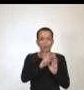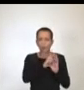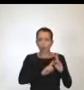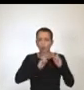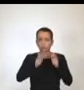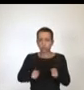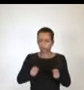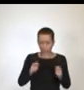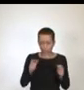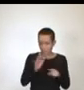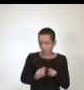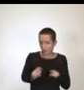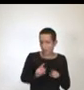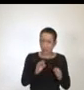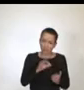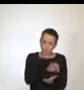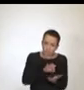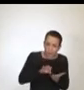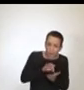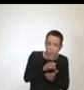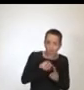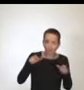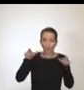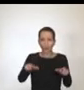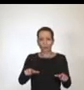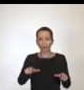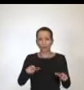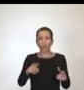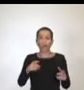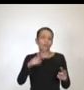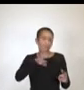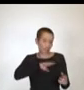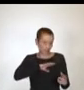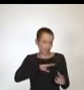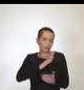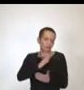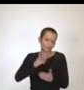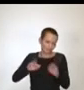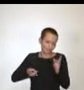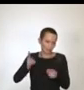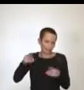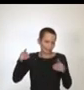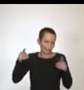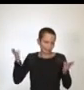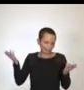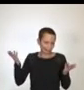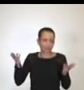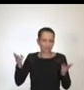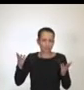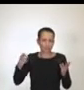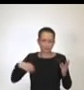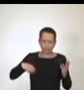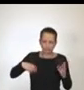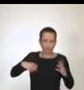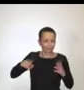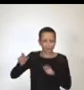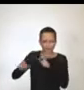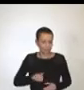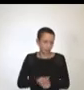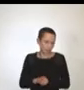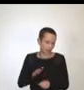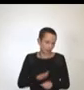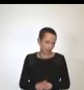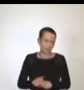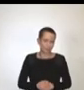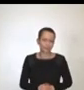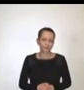législation en matière de stratégie et de contrôle, en raison en particulier d'un investissement insuffisant de ses membres élus.